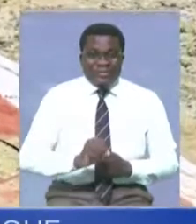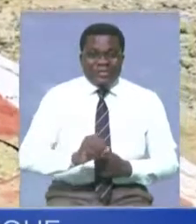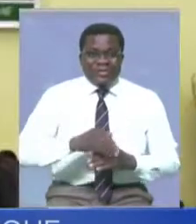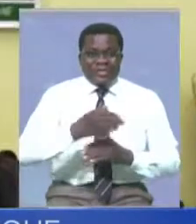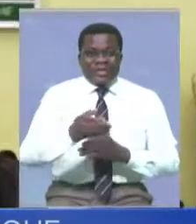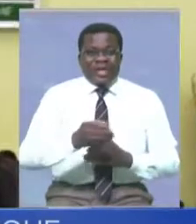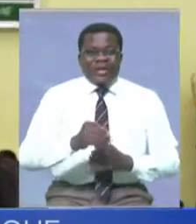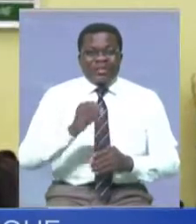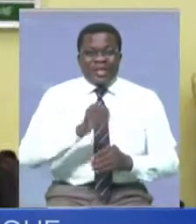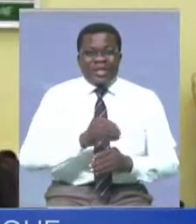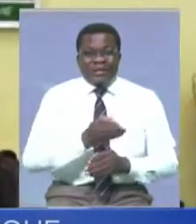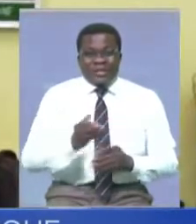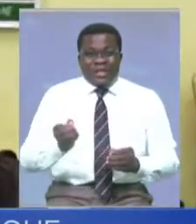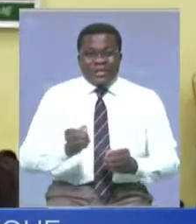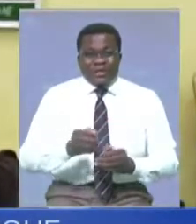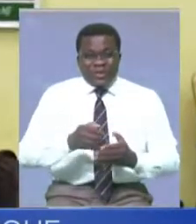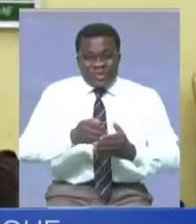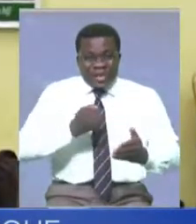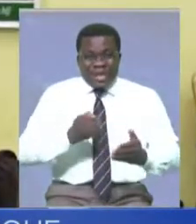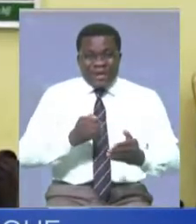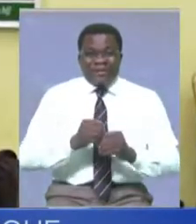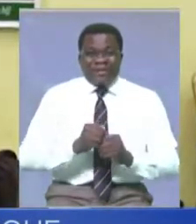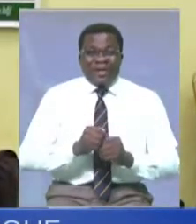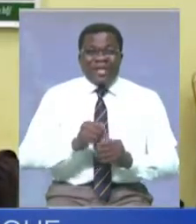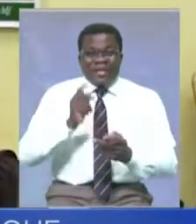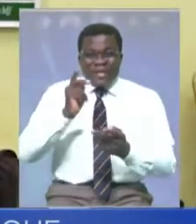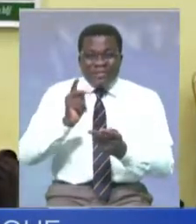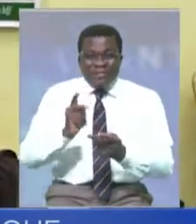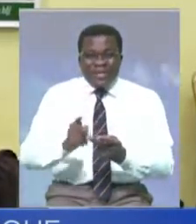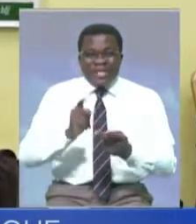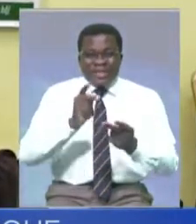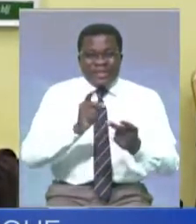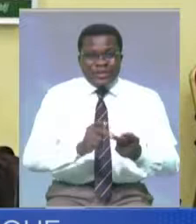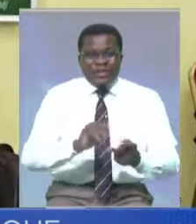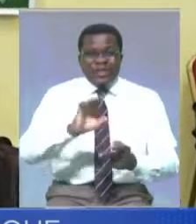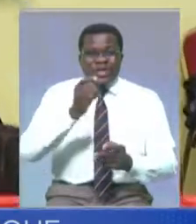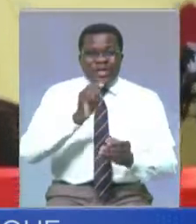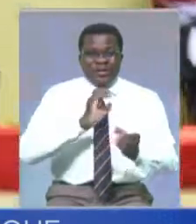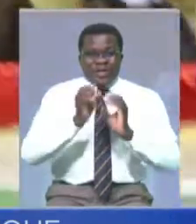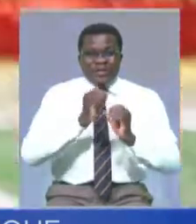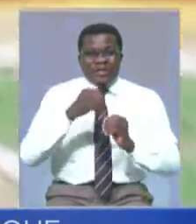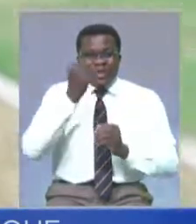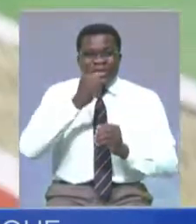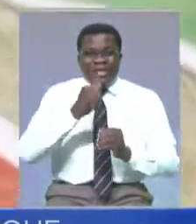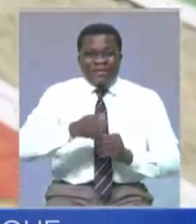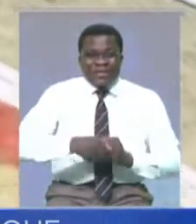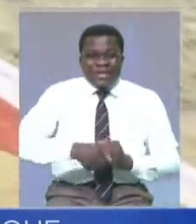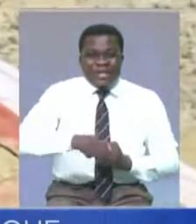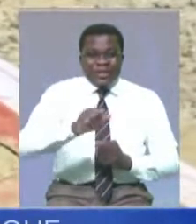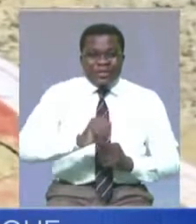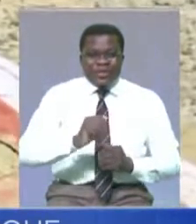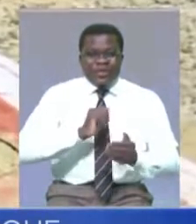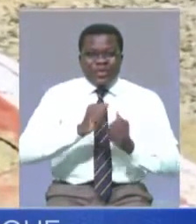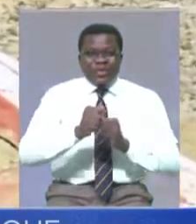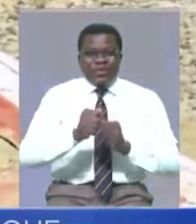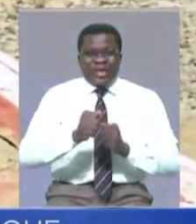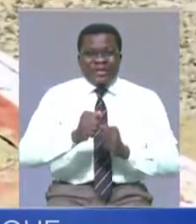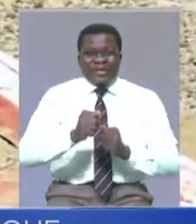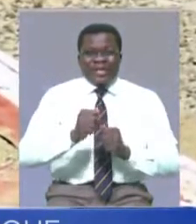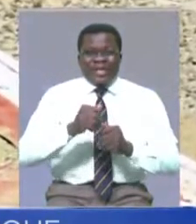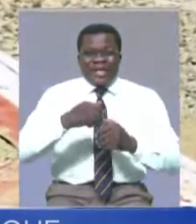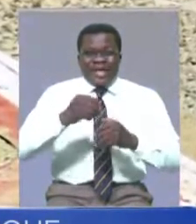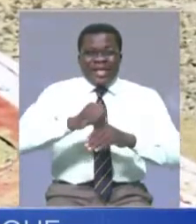Après la mise en bouche la veille avec le tir de précision, les 8e championnats d'Afrique de pétanque passent à la vitesse